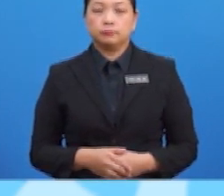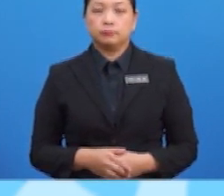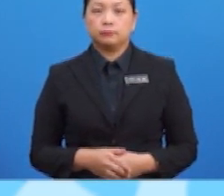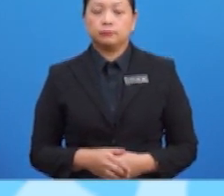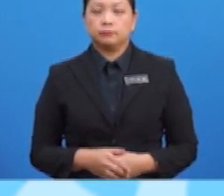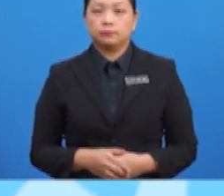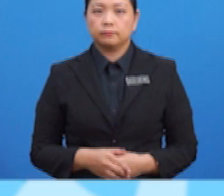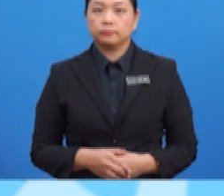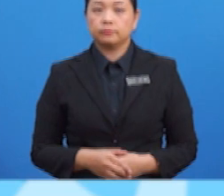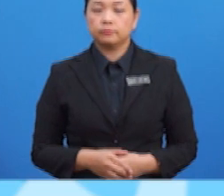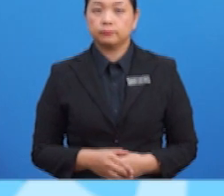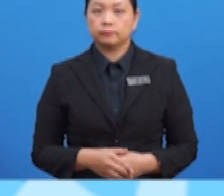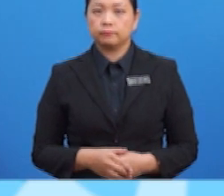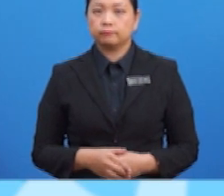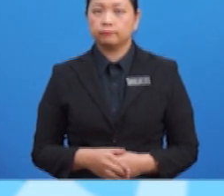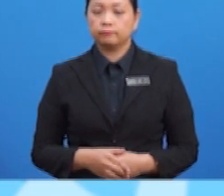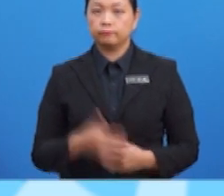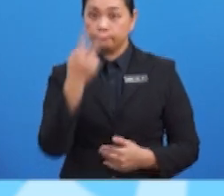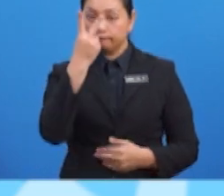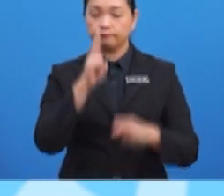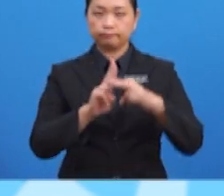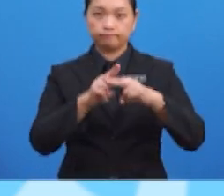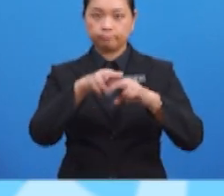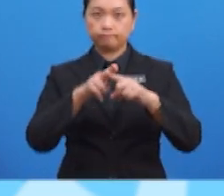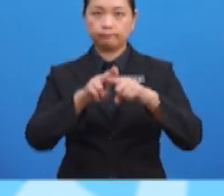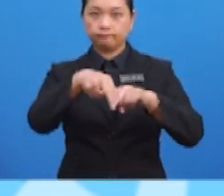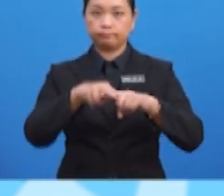asas sistem tuas pada gunting.